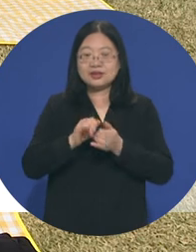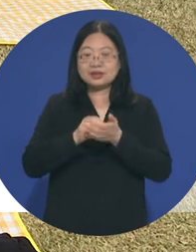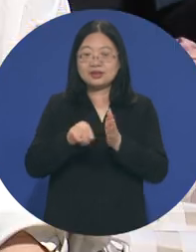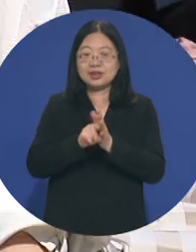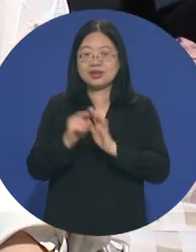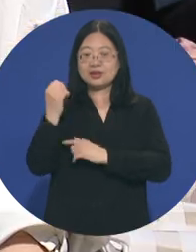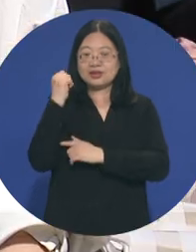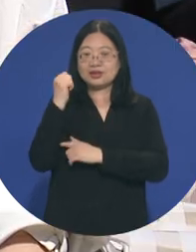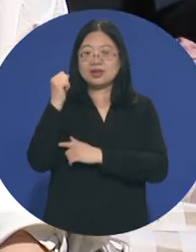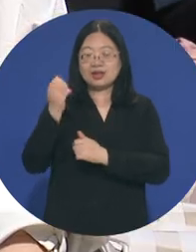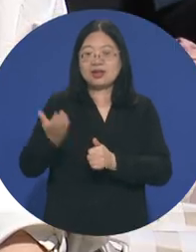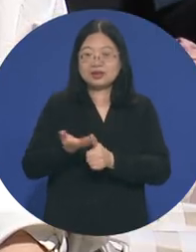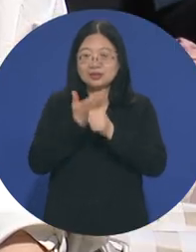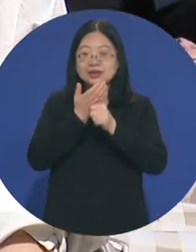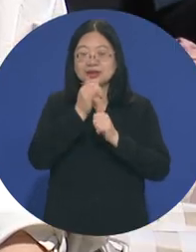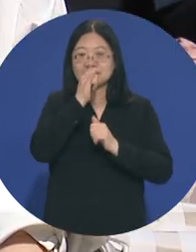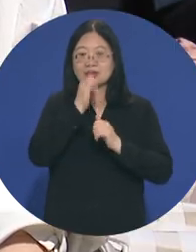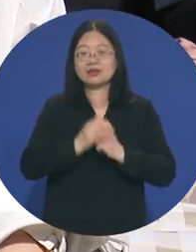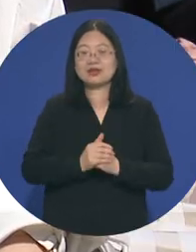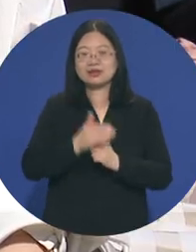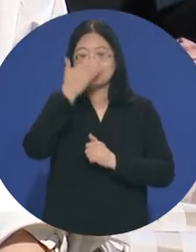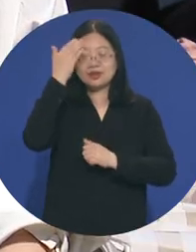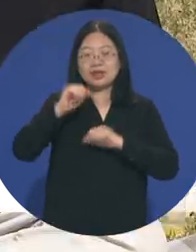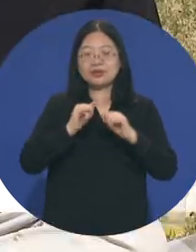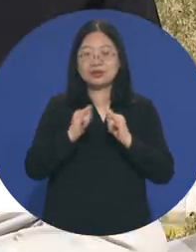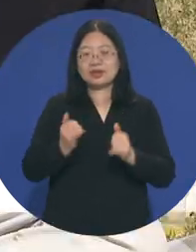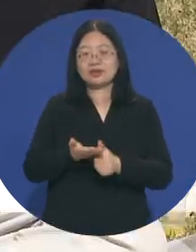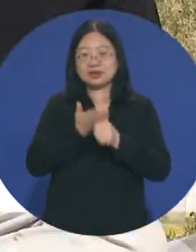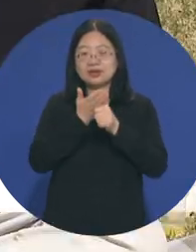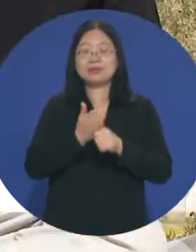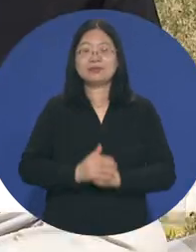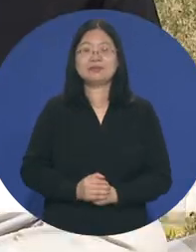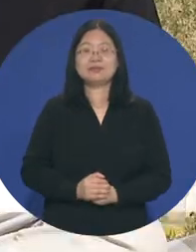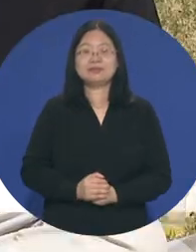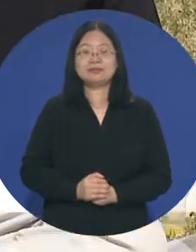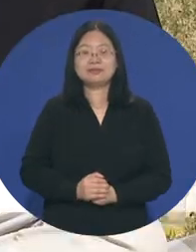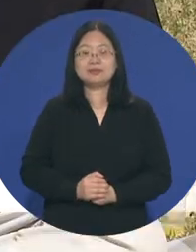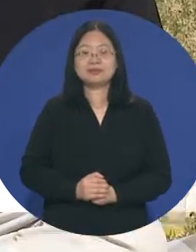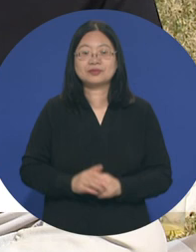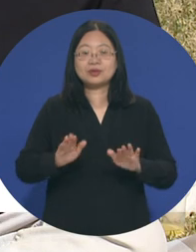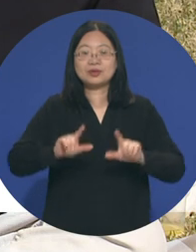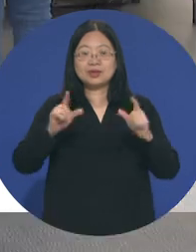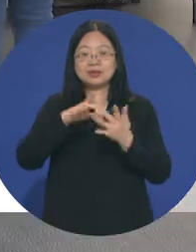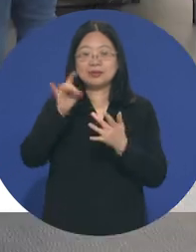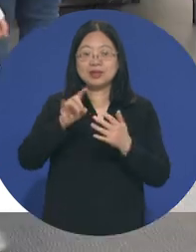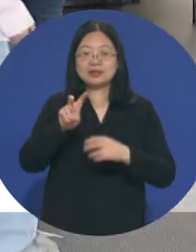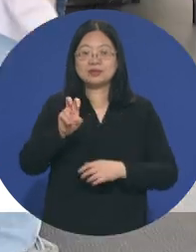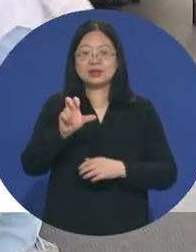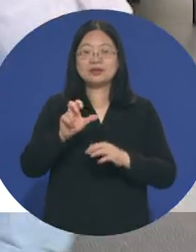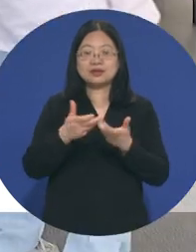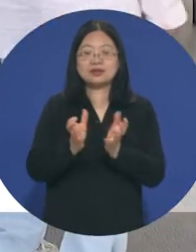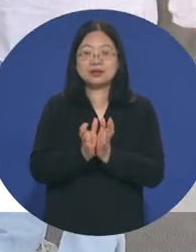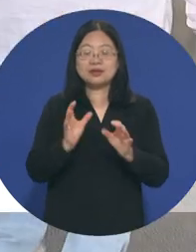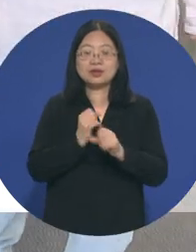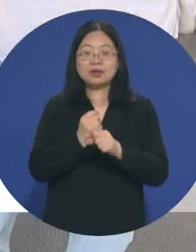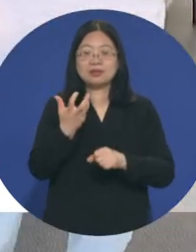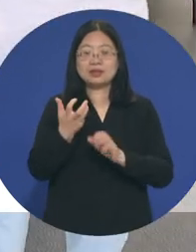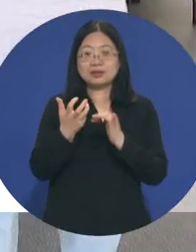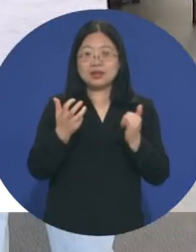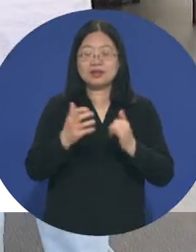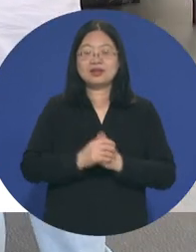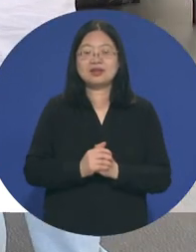위한 영량 강화 기회를 제공하며 청년 활동가를 양성하는 사업입니다 올해 선발된 25 팀 총